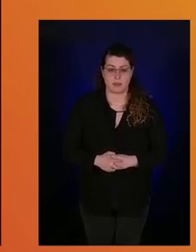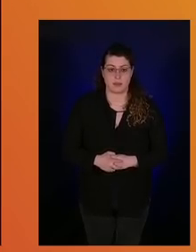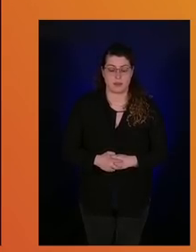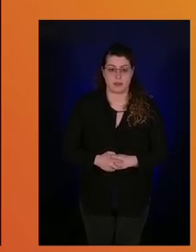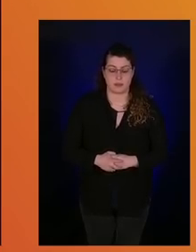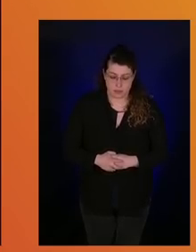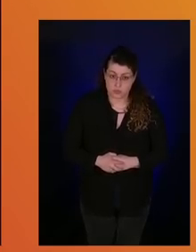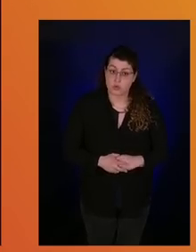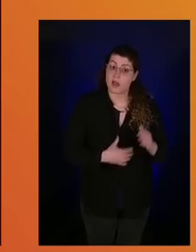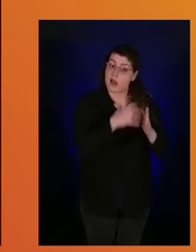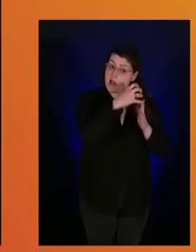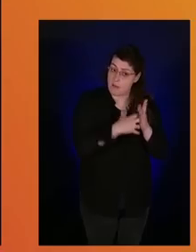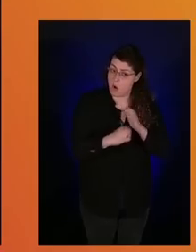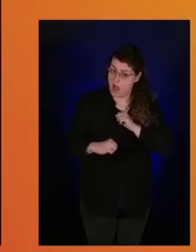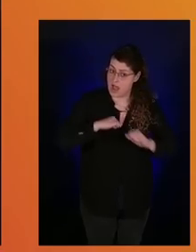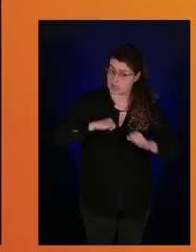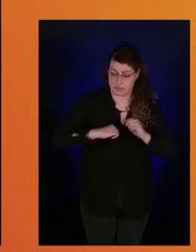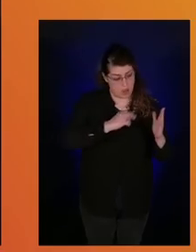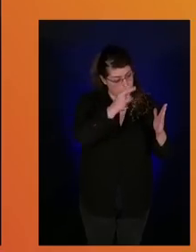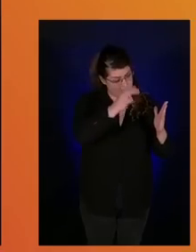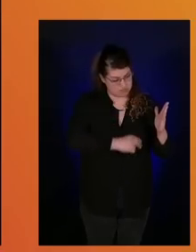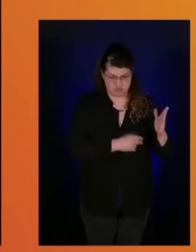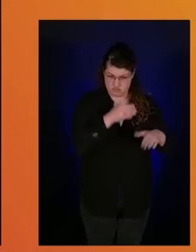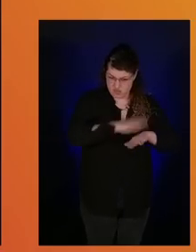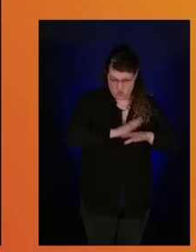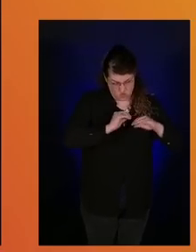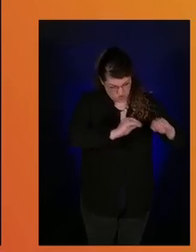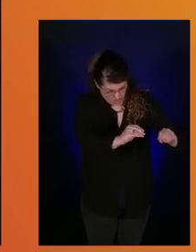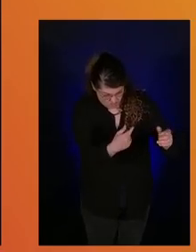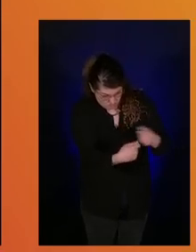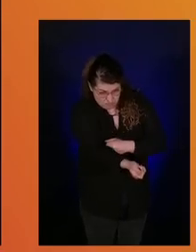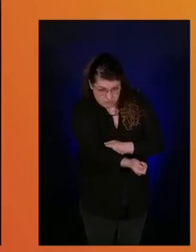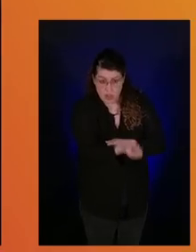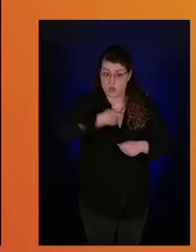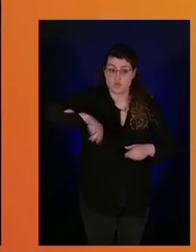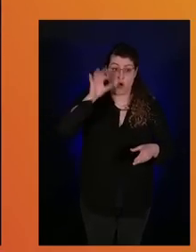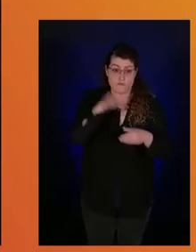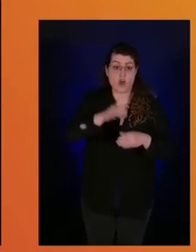À la lecture de ce rapport d'activité sans fondement sur la réalité, nous